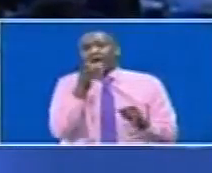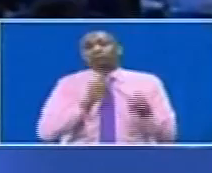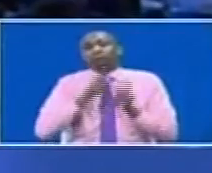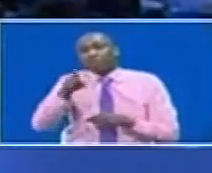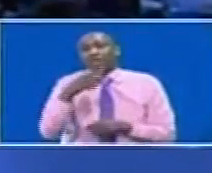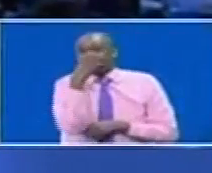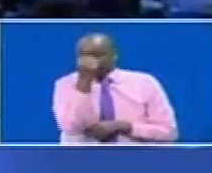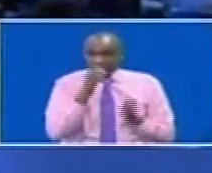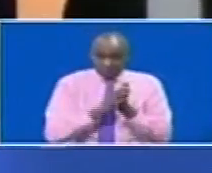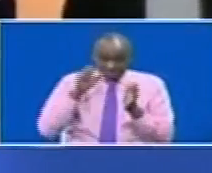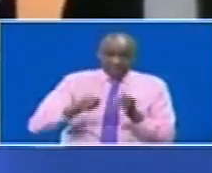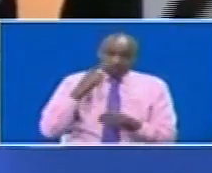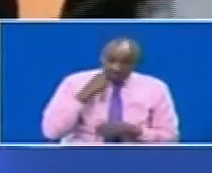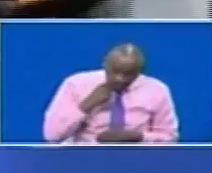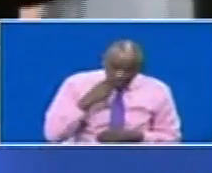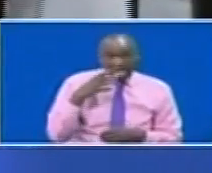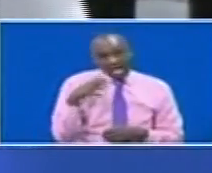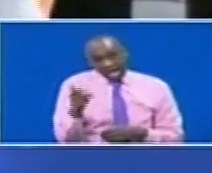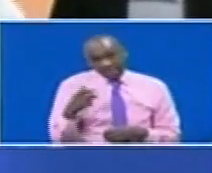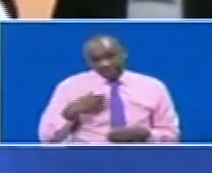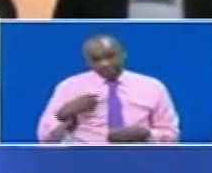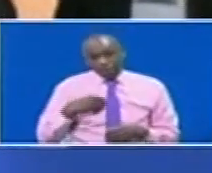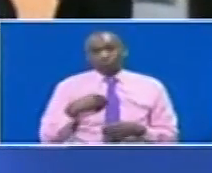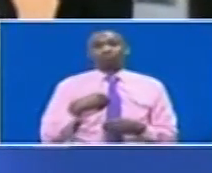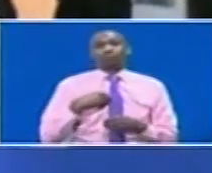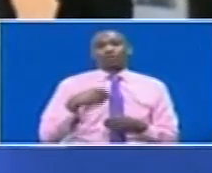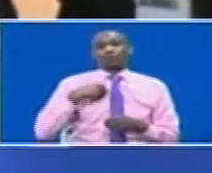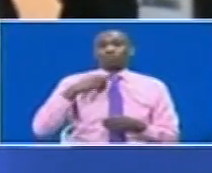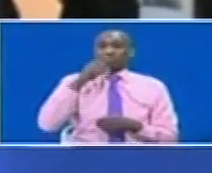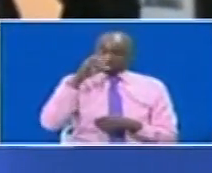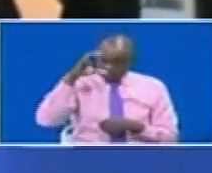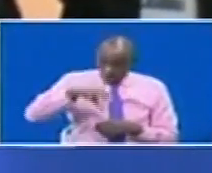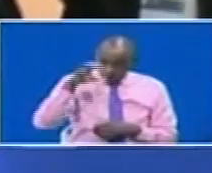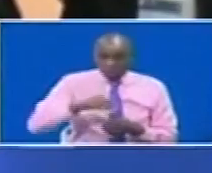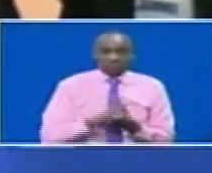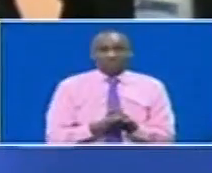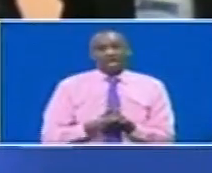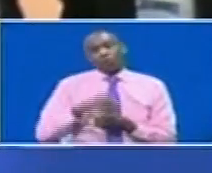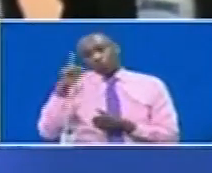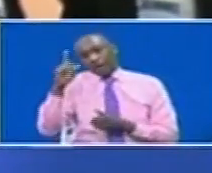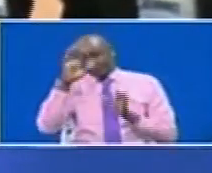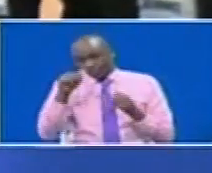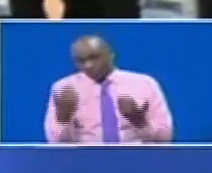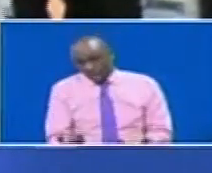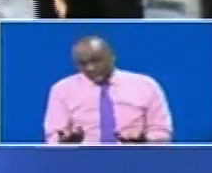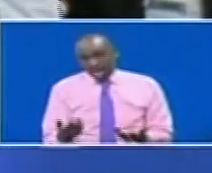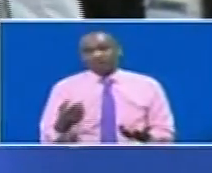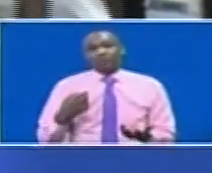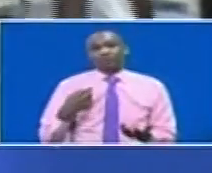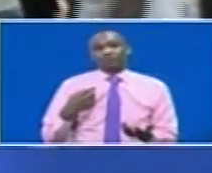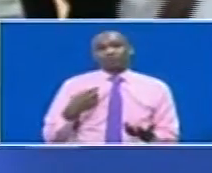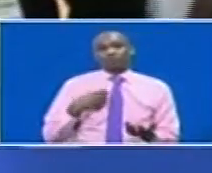5 wanatoka Sudan Kusini, 2 kutoka Syria na 2 wa Jamhuri ya Kidemokrasia ya Kongo, huku 1 akitoka Uhabeshi.